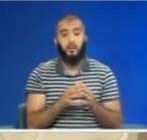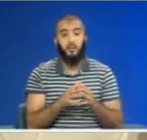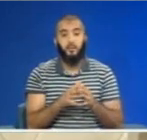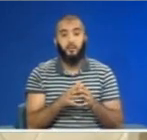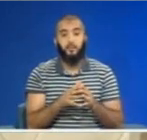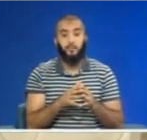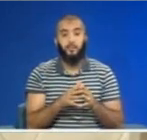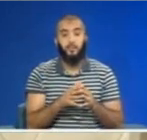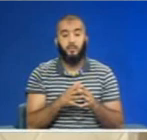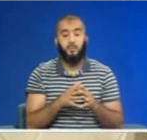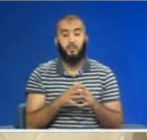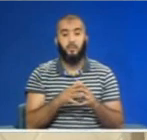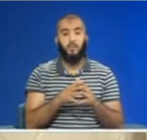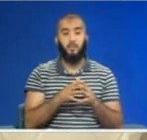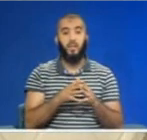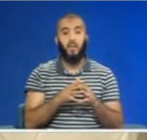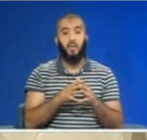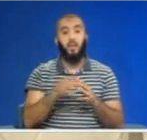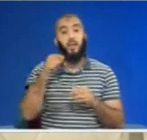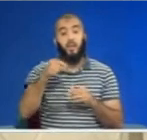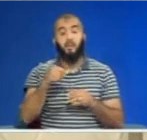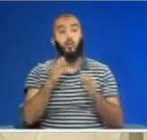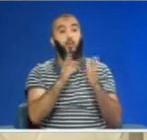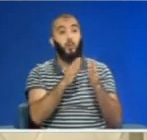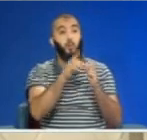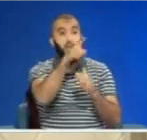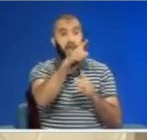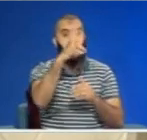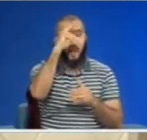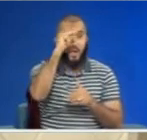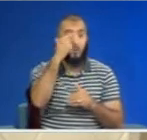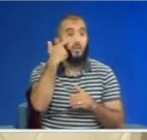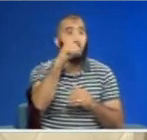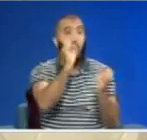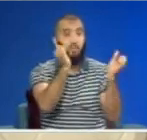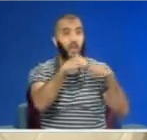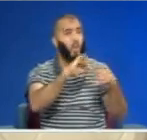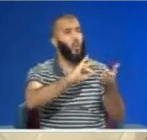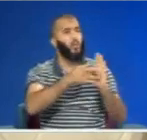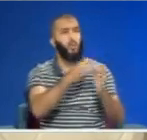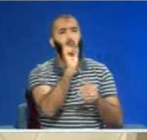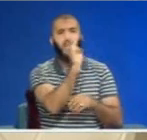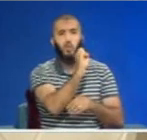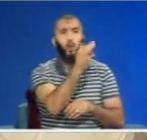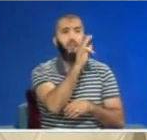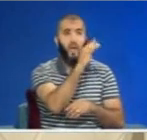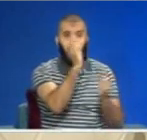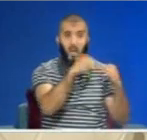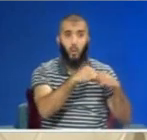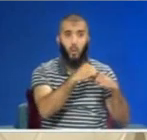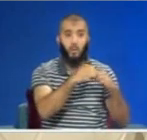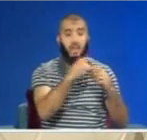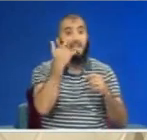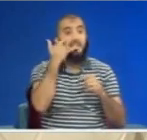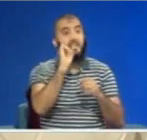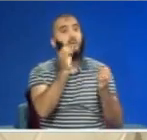هذا، إذا قال نعم خلاص برئت ذمتهم، يأخذ المال فصدقة أو هبة إلى آخره. لكن